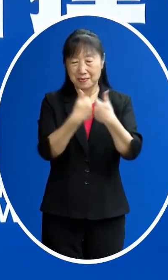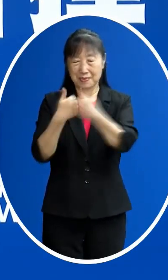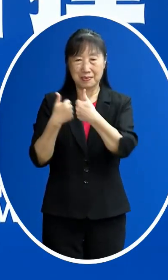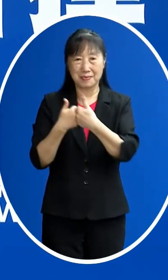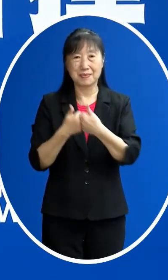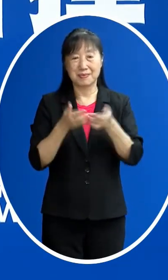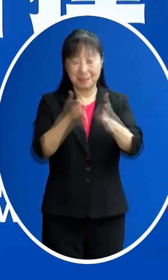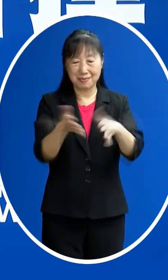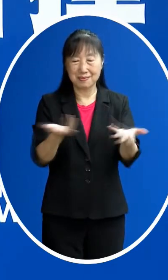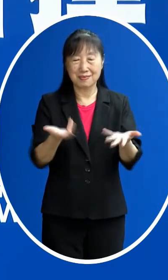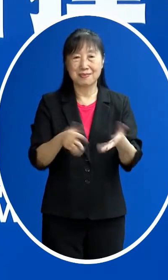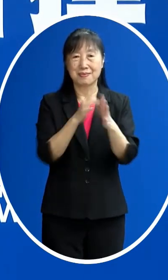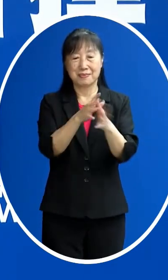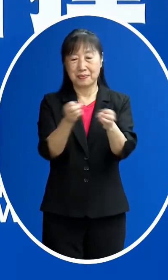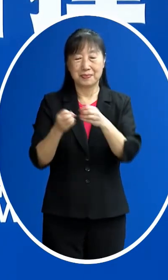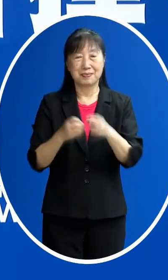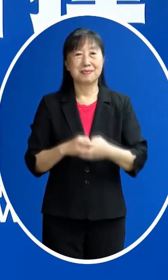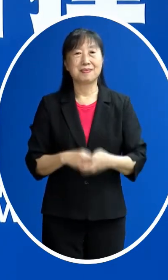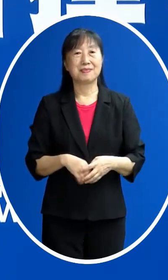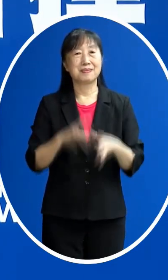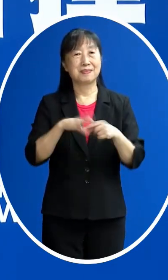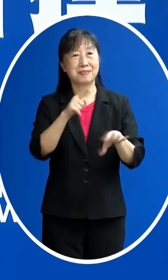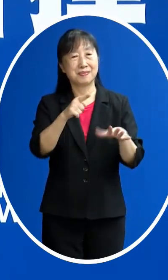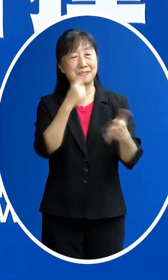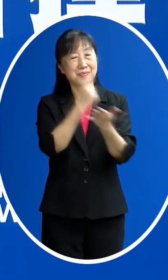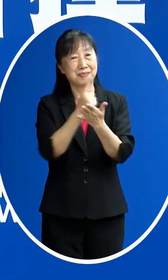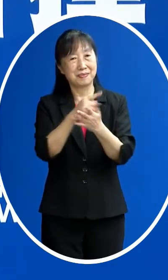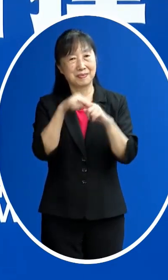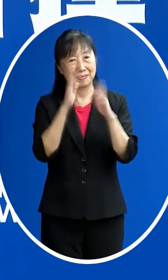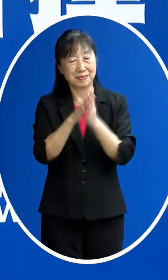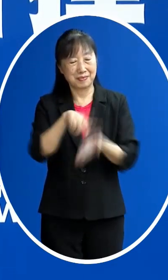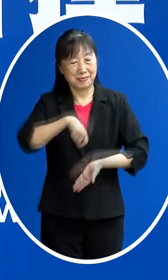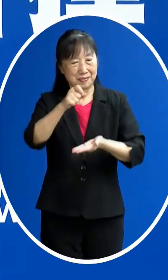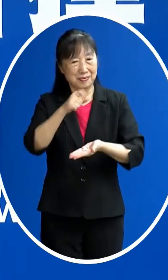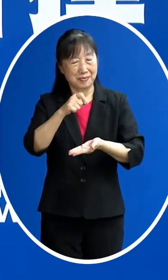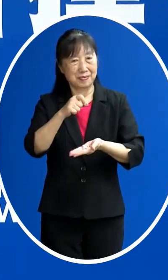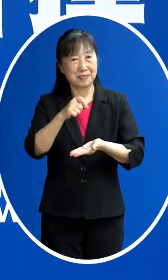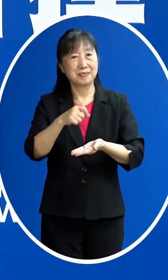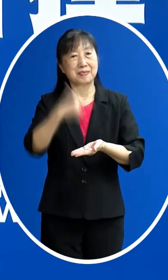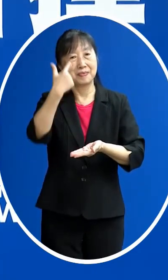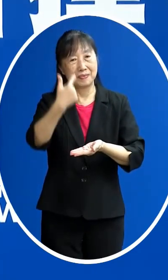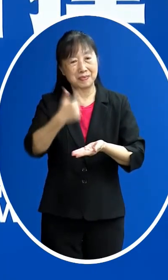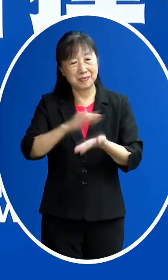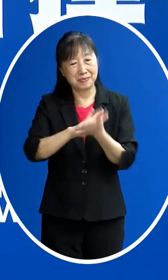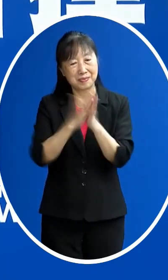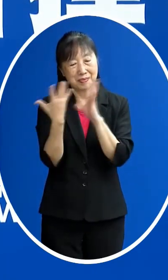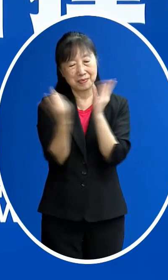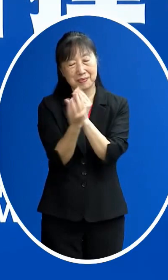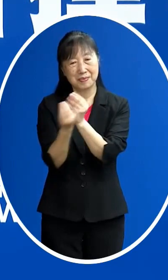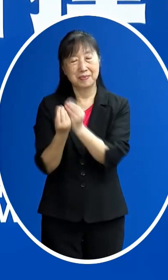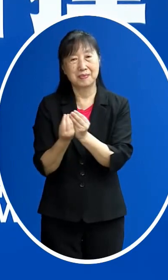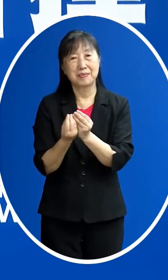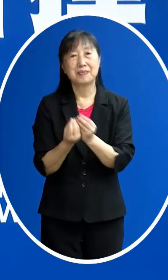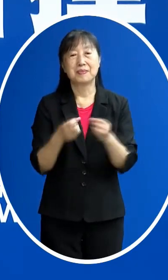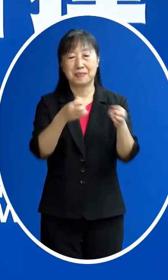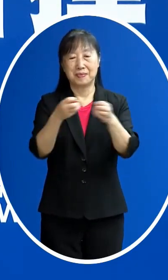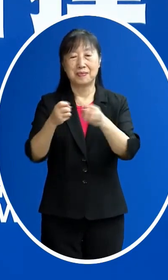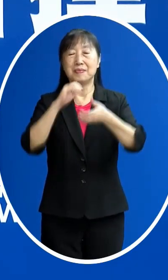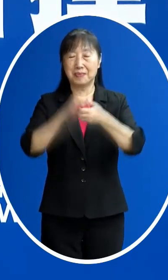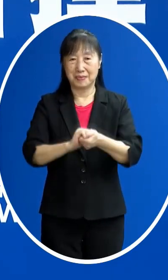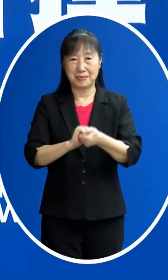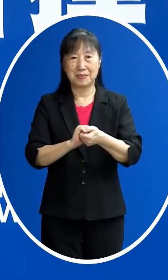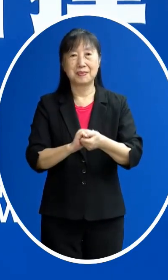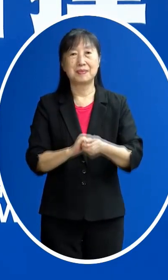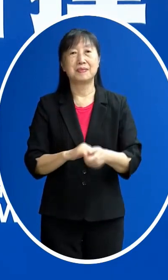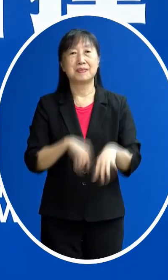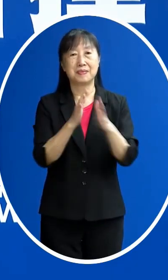天天针对事情，对大家对互相的见解，也都渐渐的互相都了解。做出决策的方向